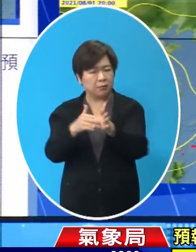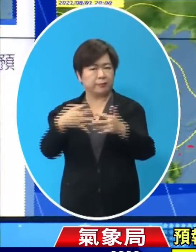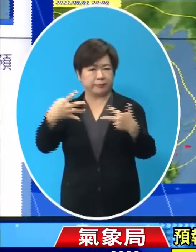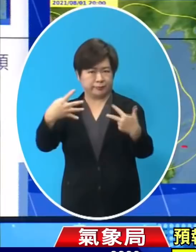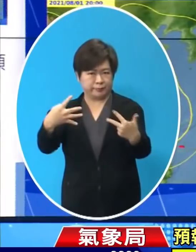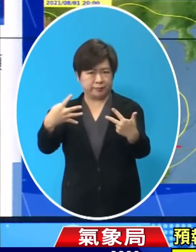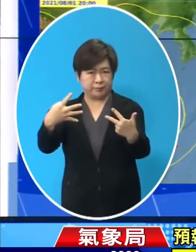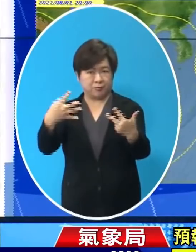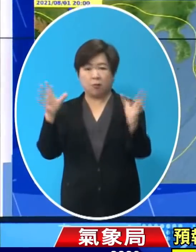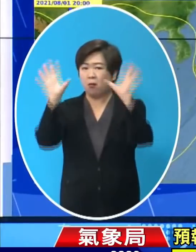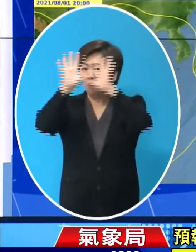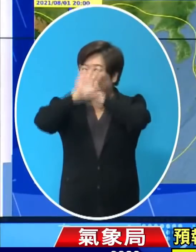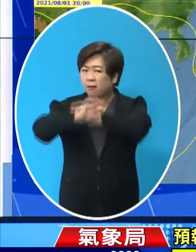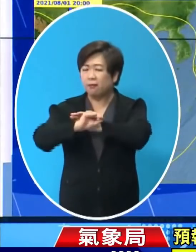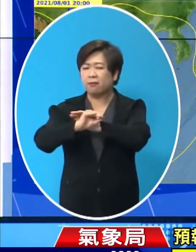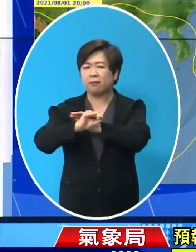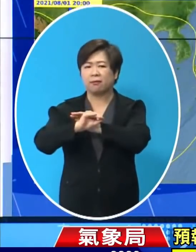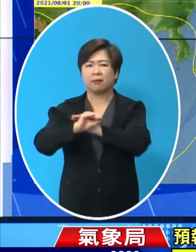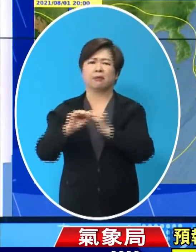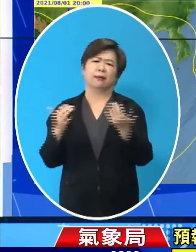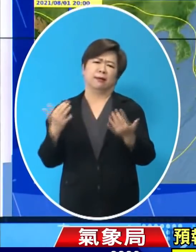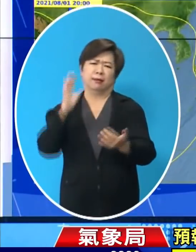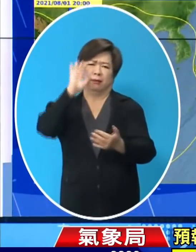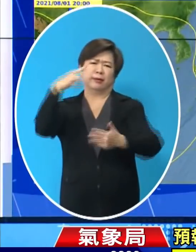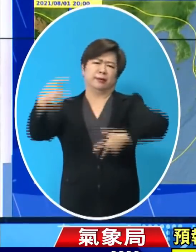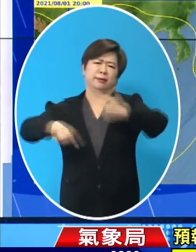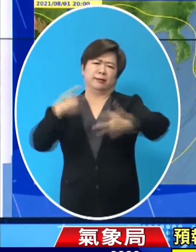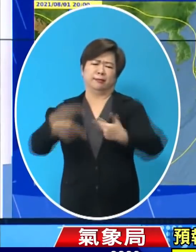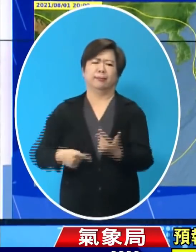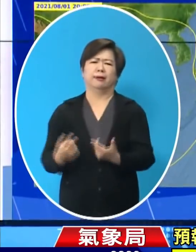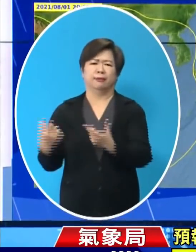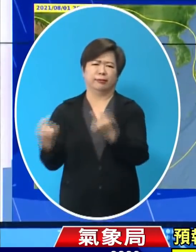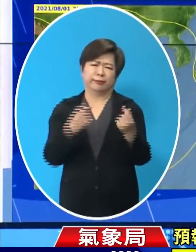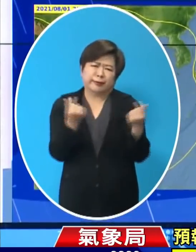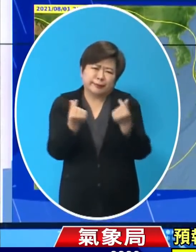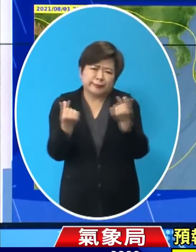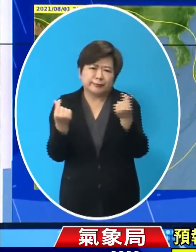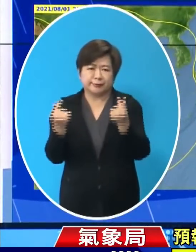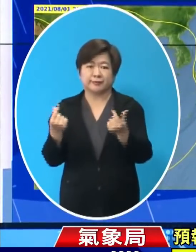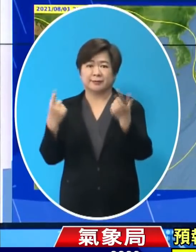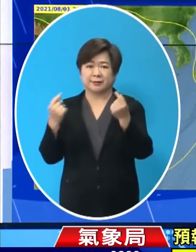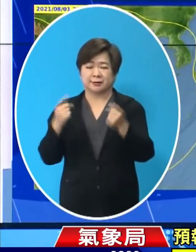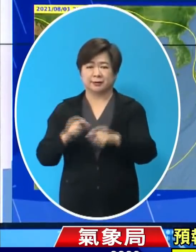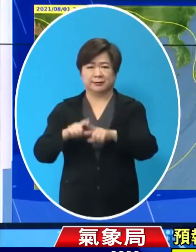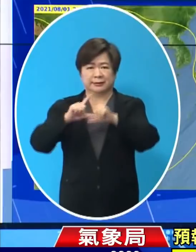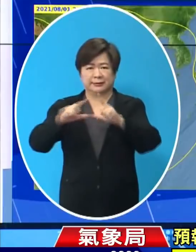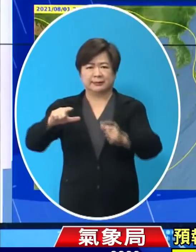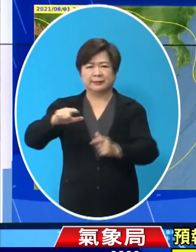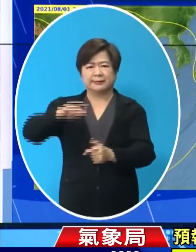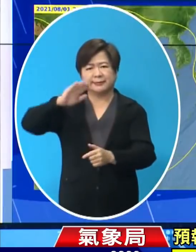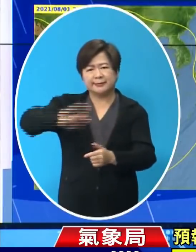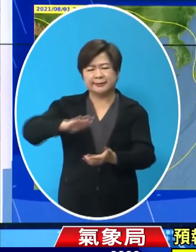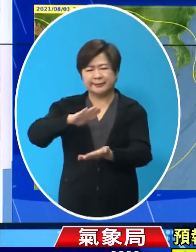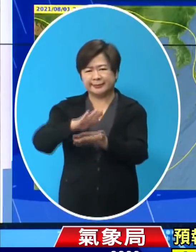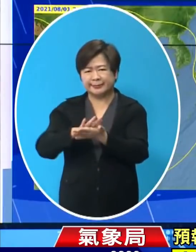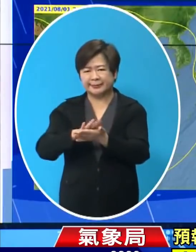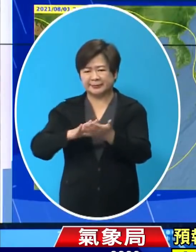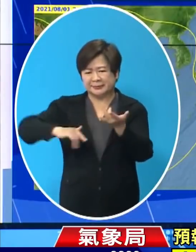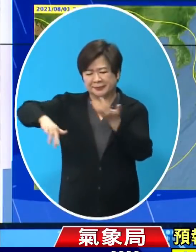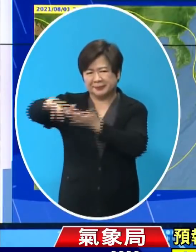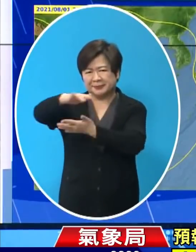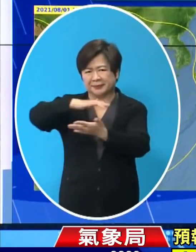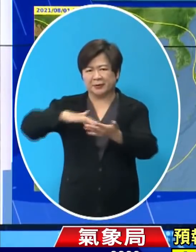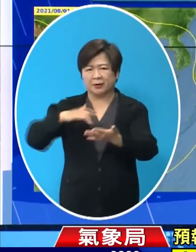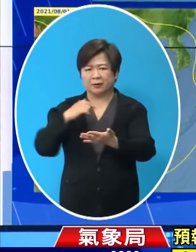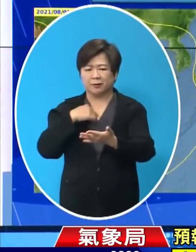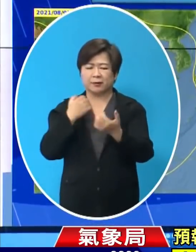拜四晚上，其实就是未来一整个礼拜，台湾都还是在整个大低压带的南侧的位置，所以西